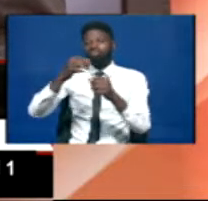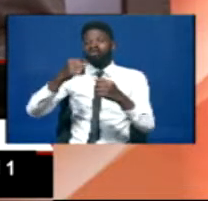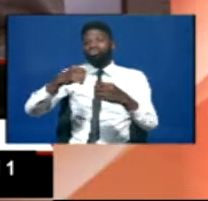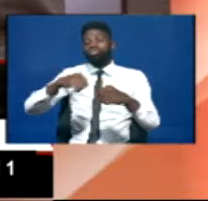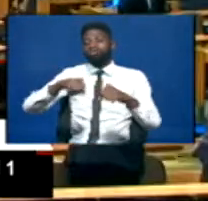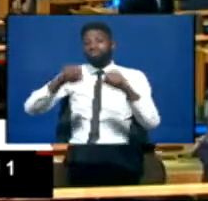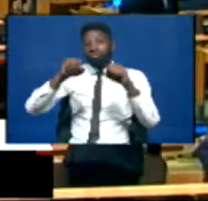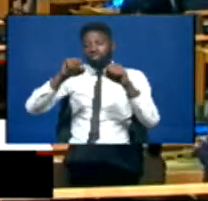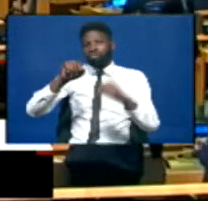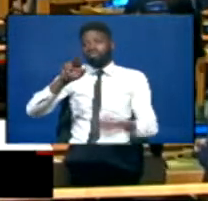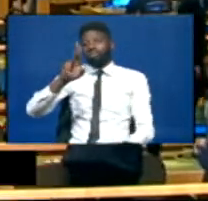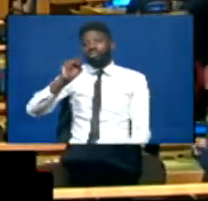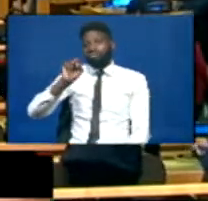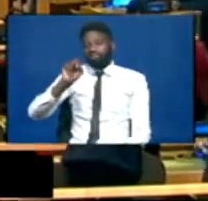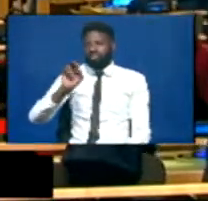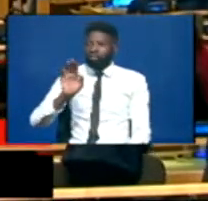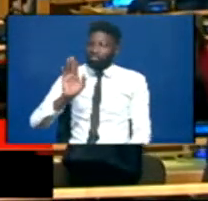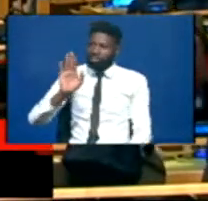Umoja wa Mataifa.